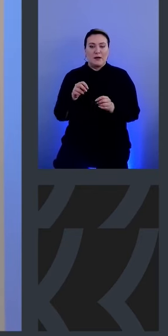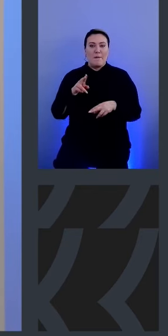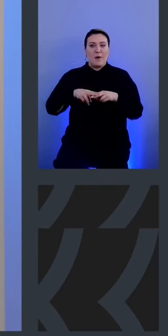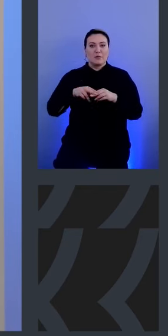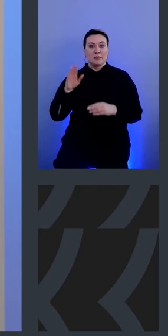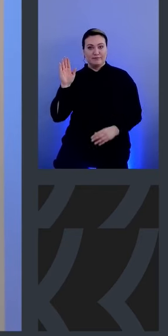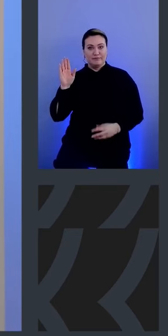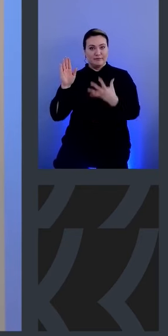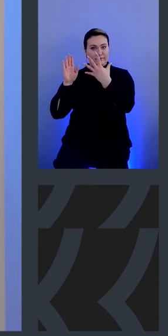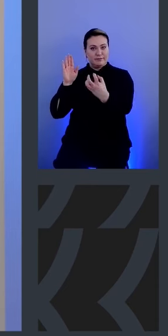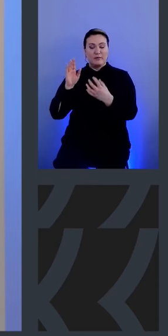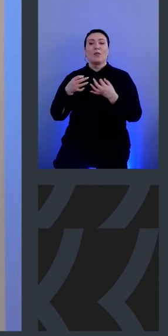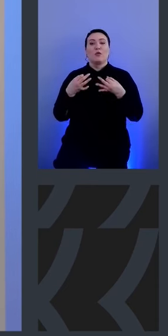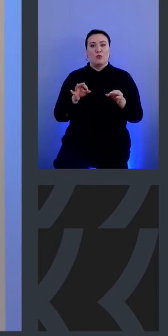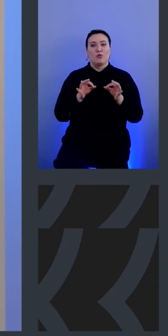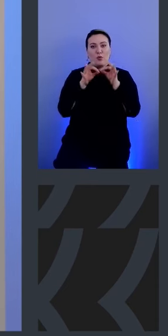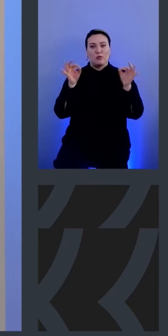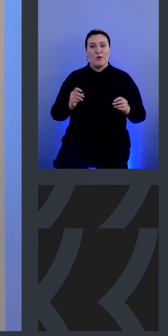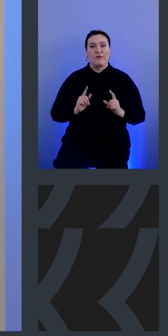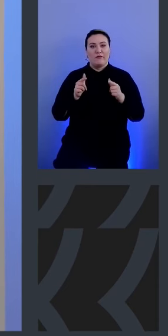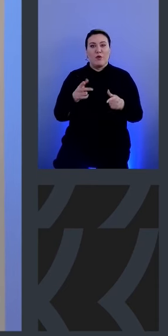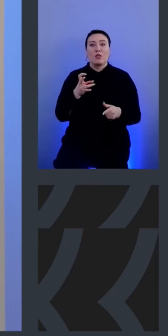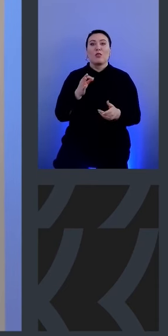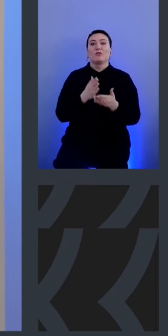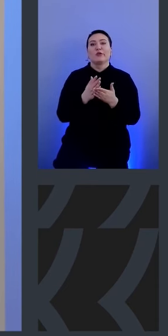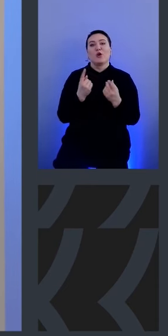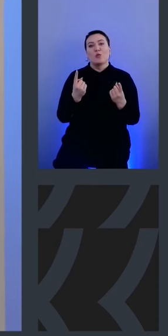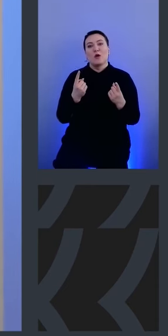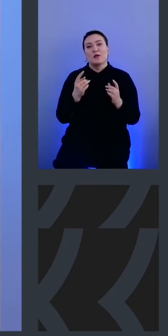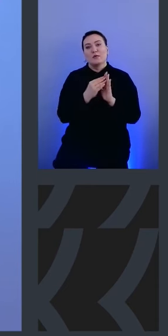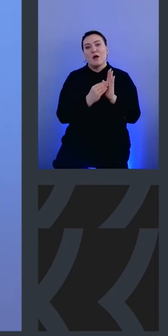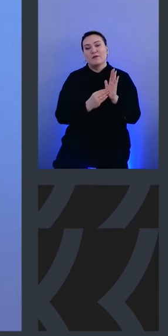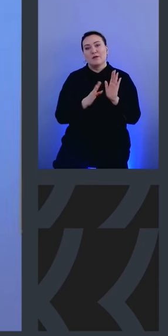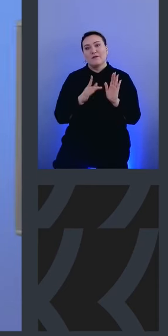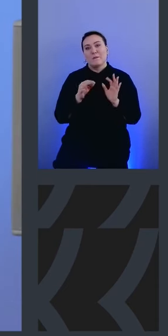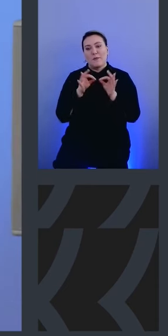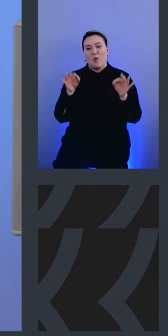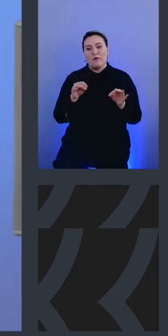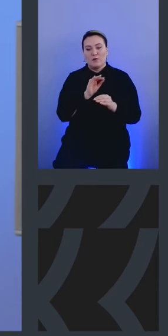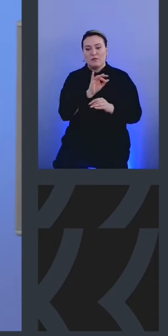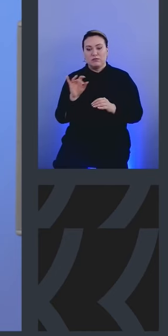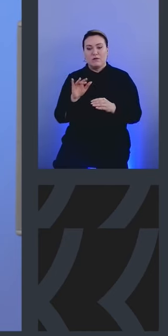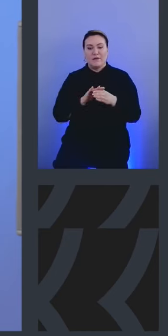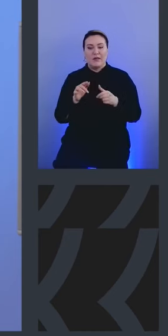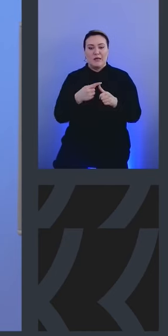мы восстанавливаем доступ к аккаунту. Но наличие актуальных данных в профиле, оно обязательно.